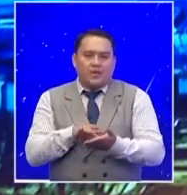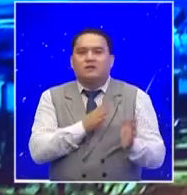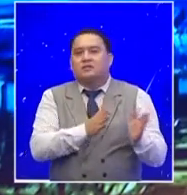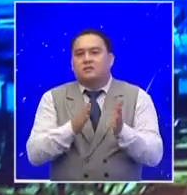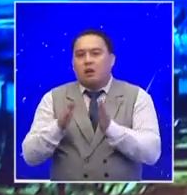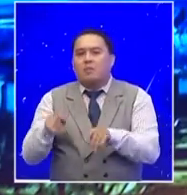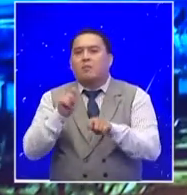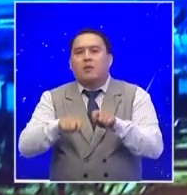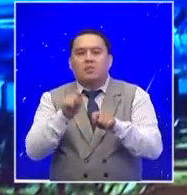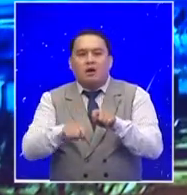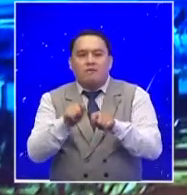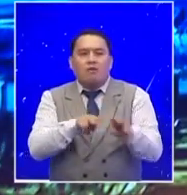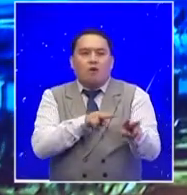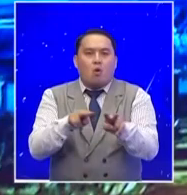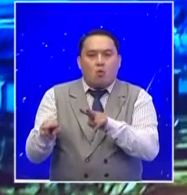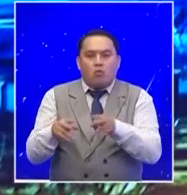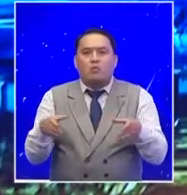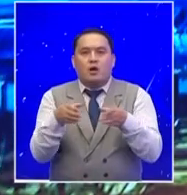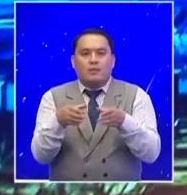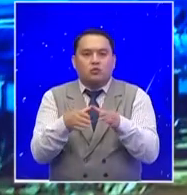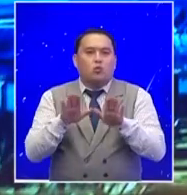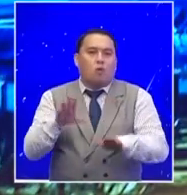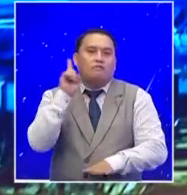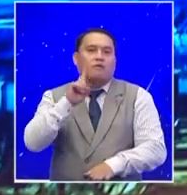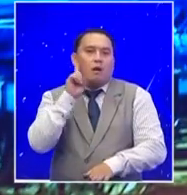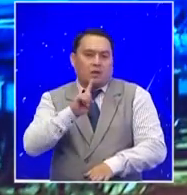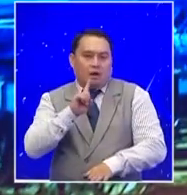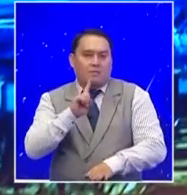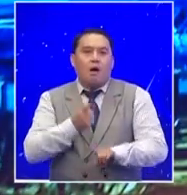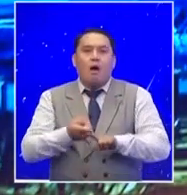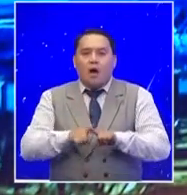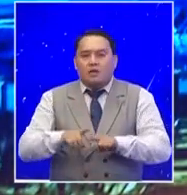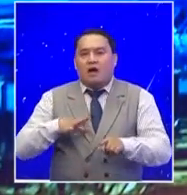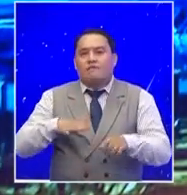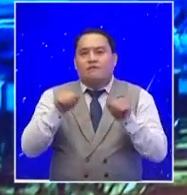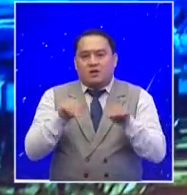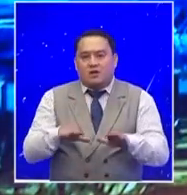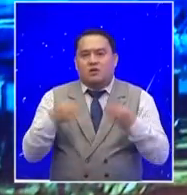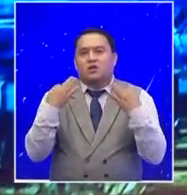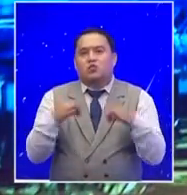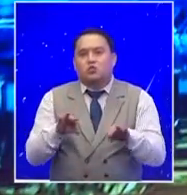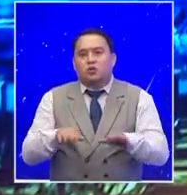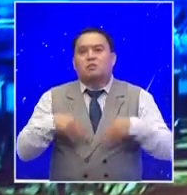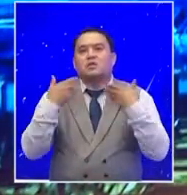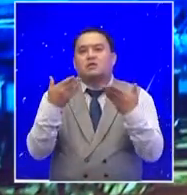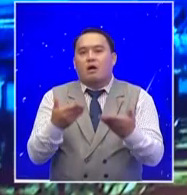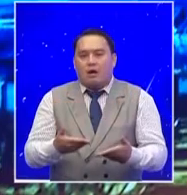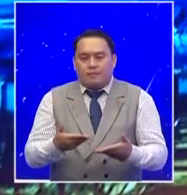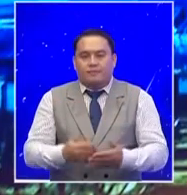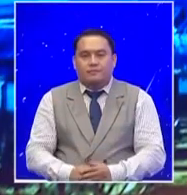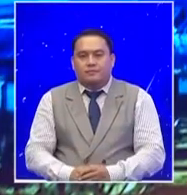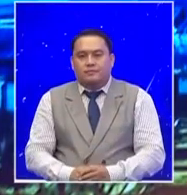города. Систематические рейды мониторинговой группы дают лишь временный эффект. Свой вариант разрешения ситуации предложили